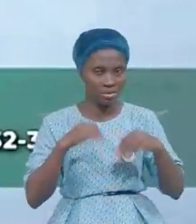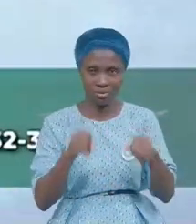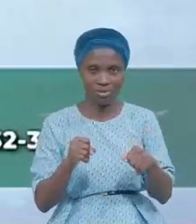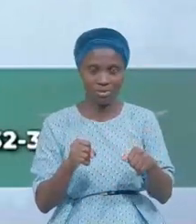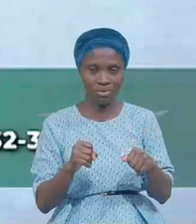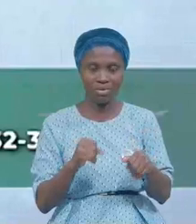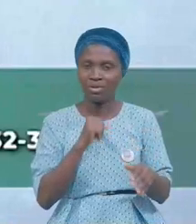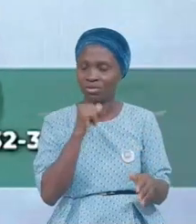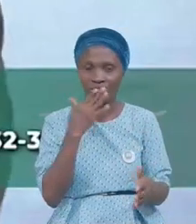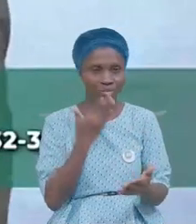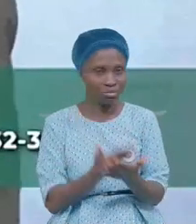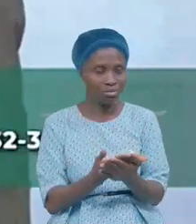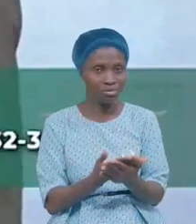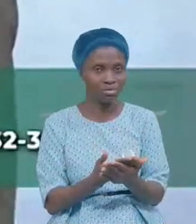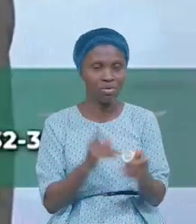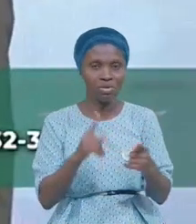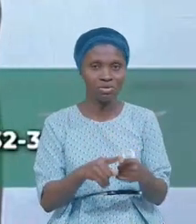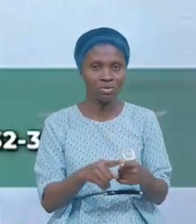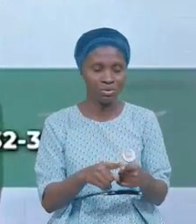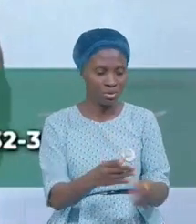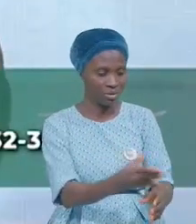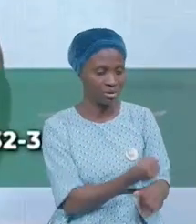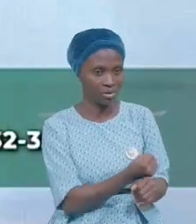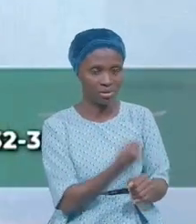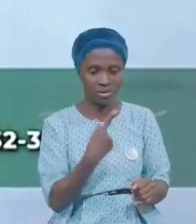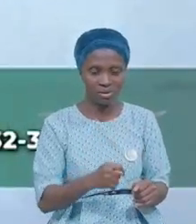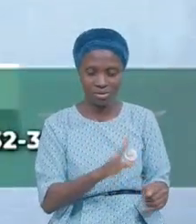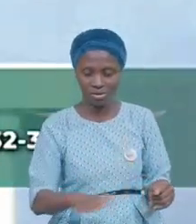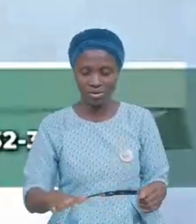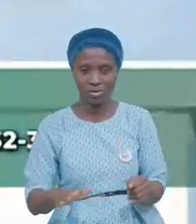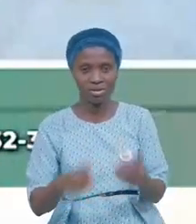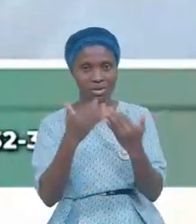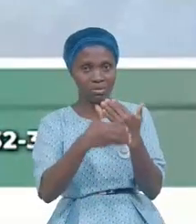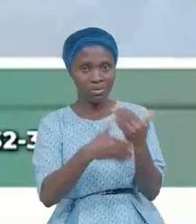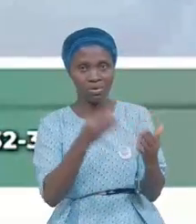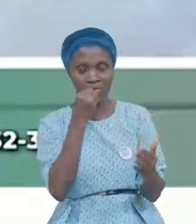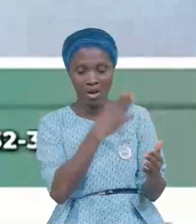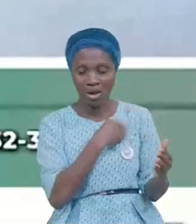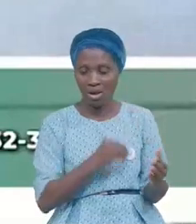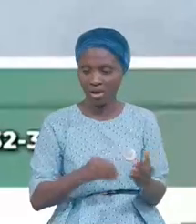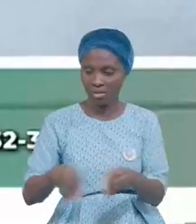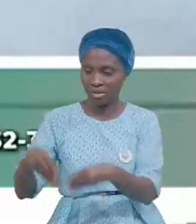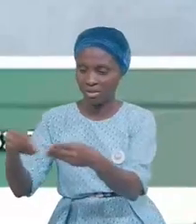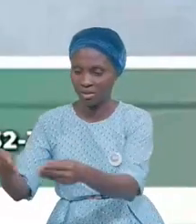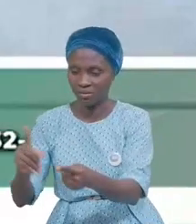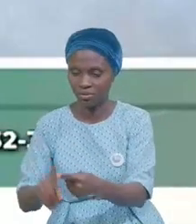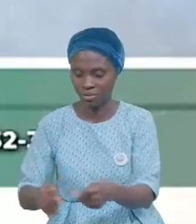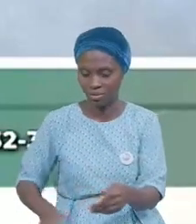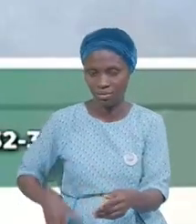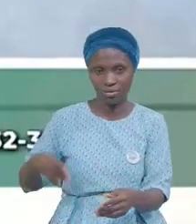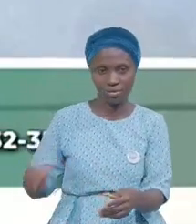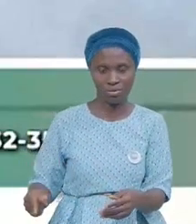pas bon, bien de prendre le pain des enfants et de le jeter aux petits chiens. »